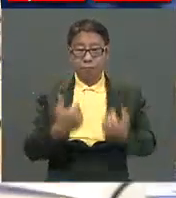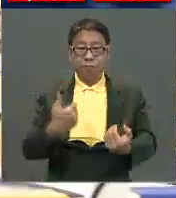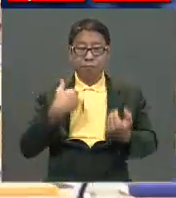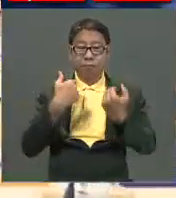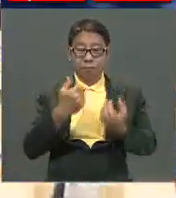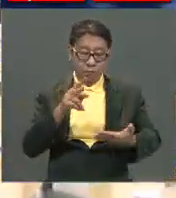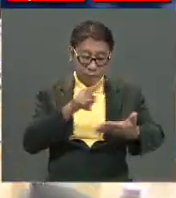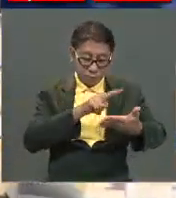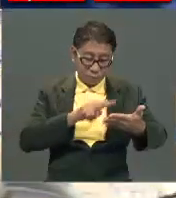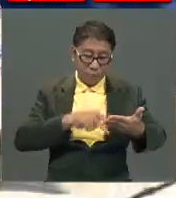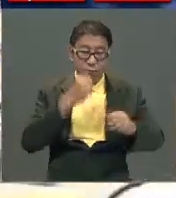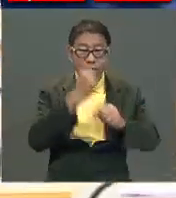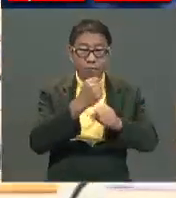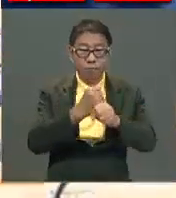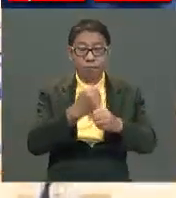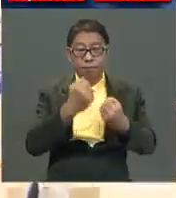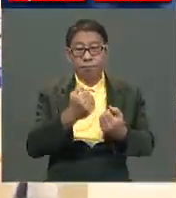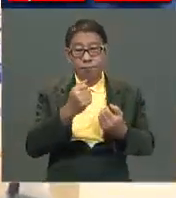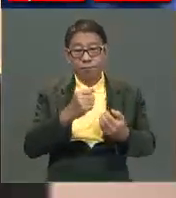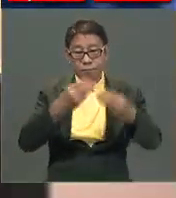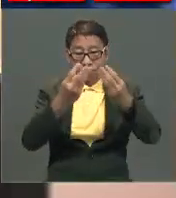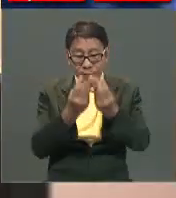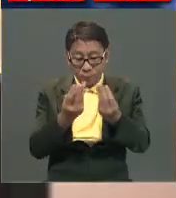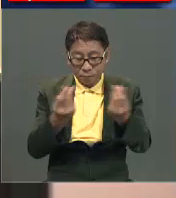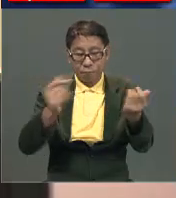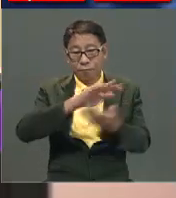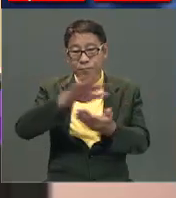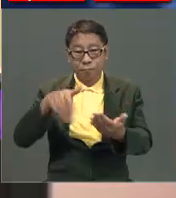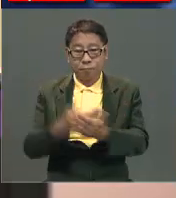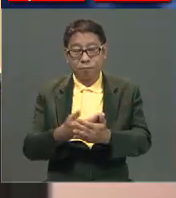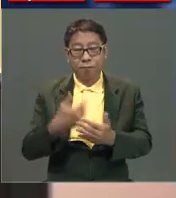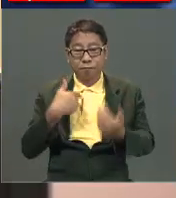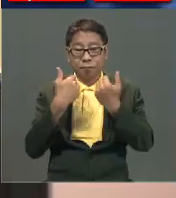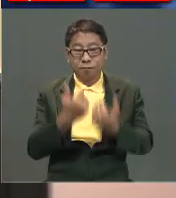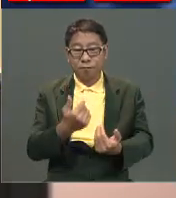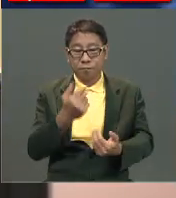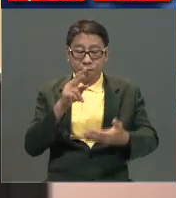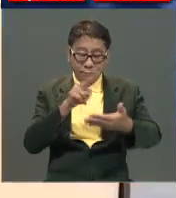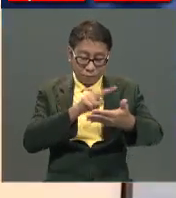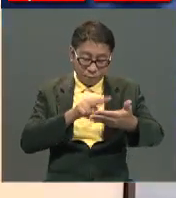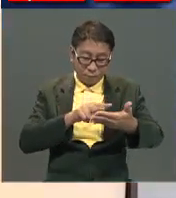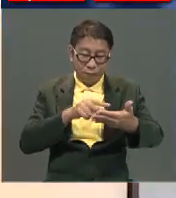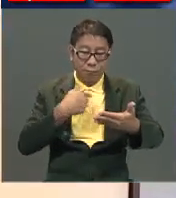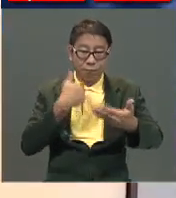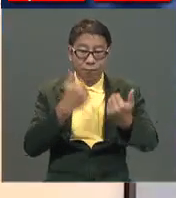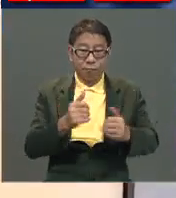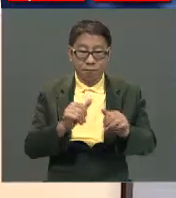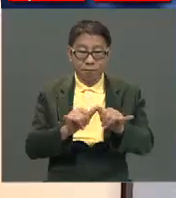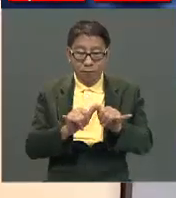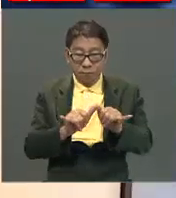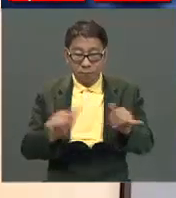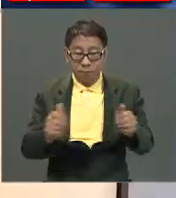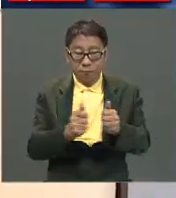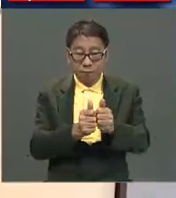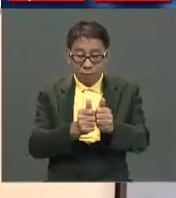จะต้องพิจารณาดำเนินการอย่างรอบคอบในทุกมิติพร้อมทั้งจะมีการพิจารณาว่าจะขยายเวลา